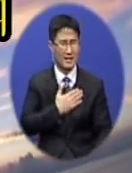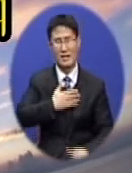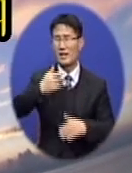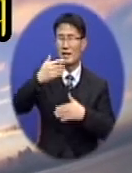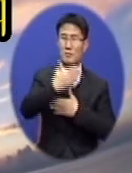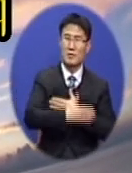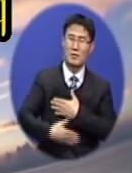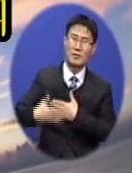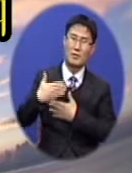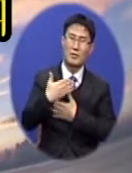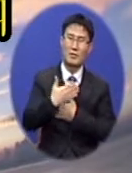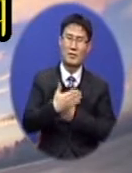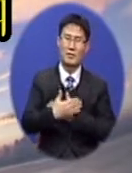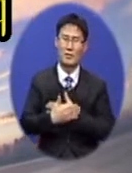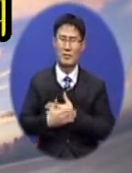네 머리